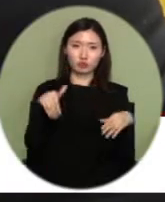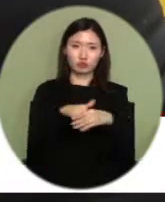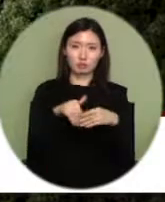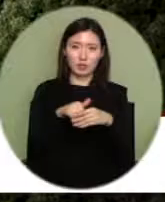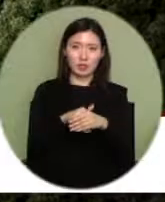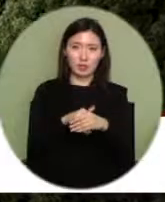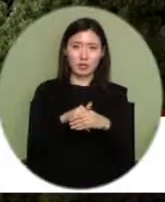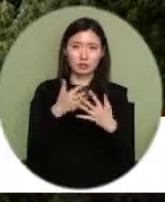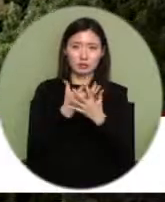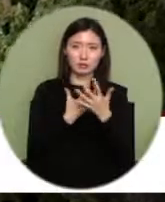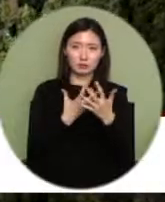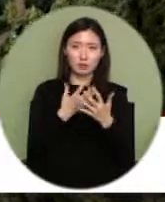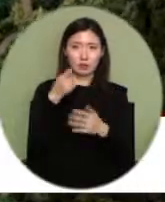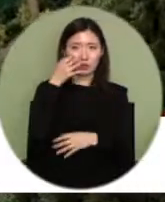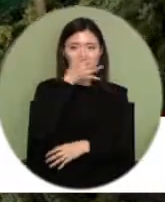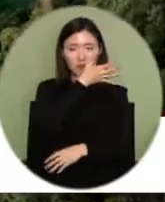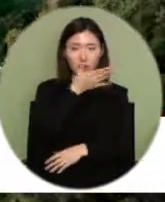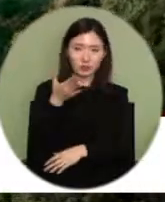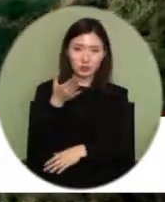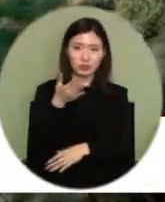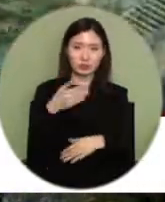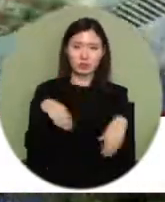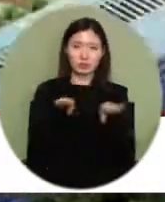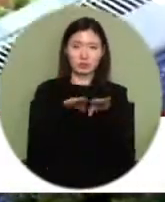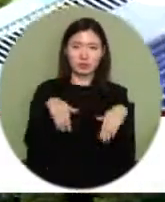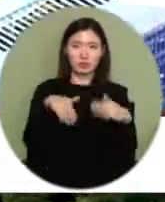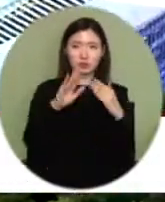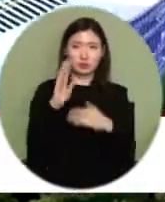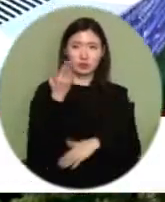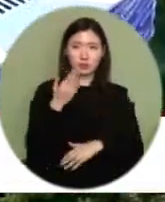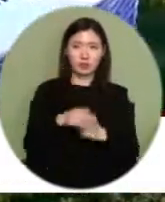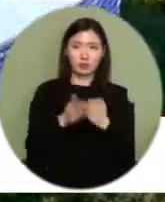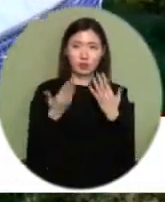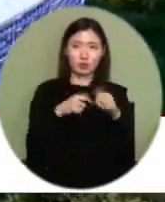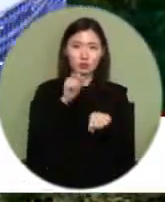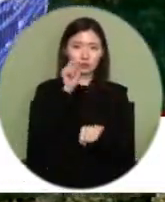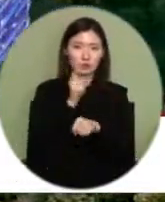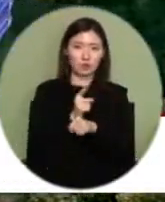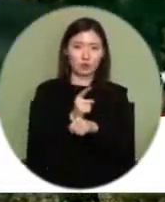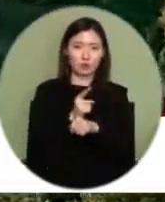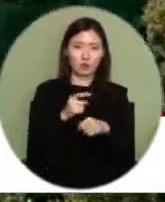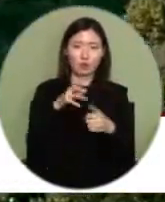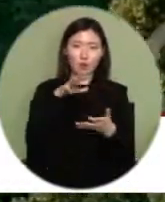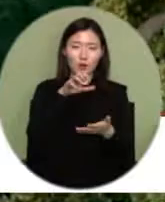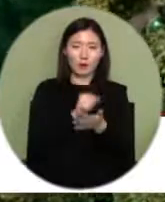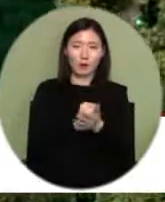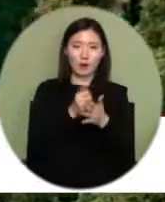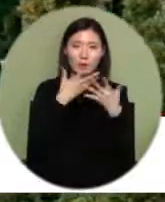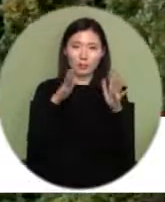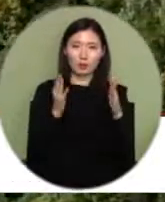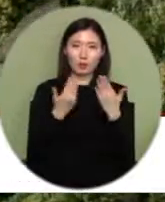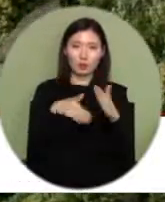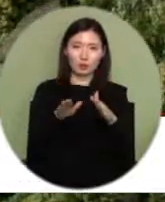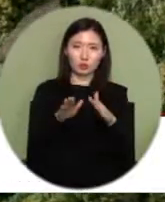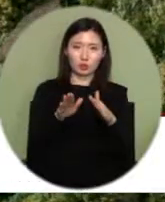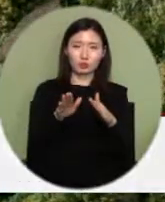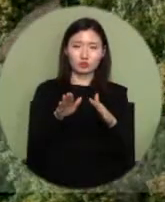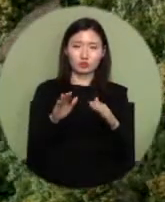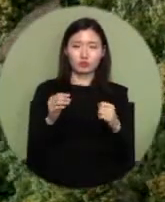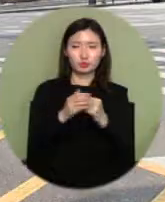문화 집회시설 그리고 전시시설 등이 들어섭니다 특히 공공성 확보를 위해 아파트 등 공동주택 건설은